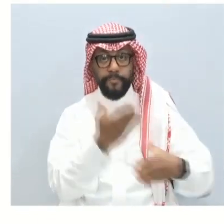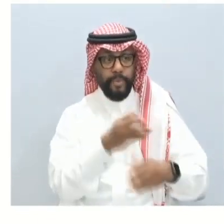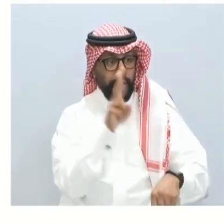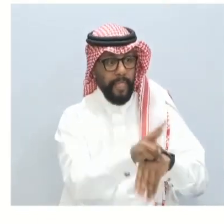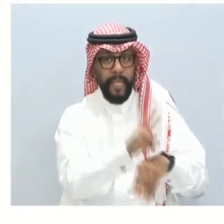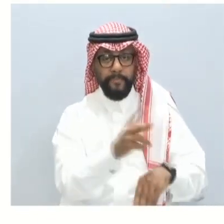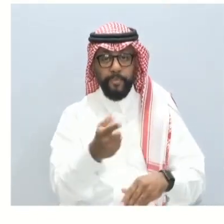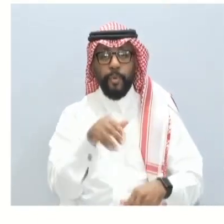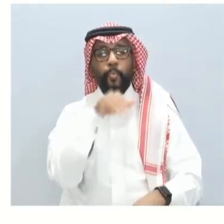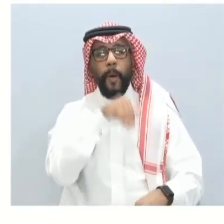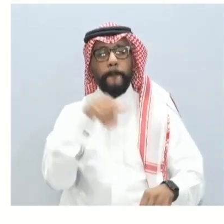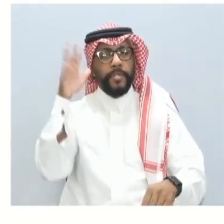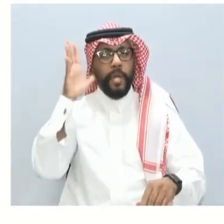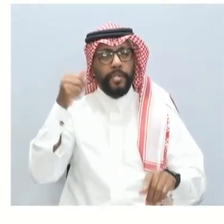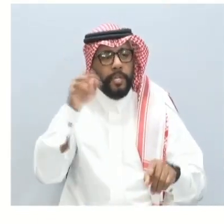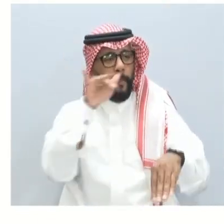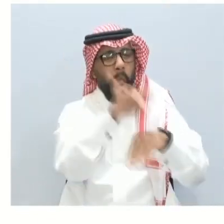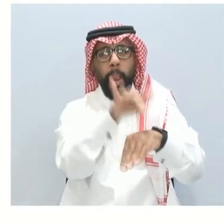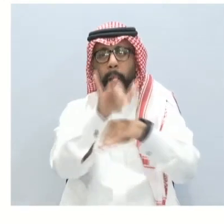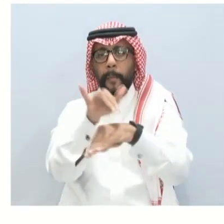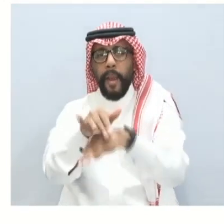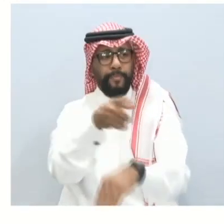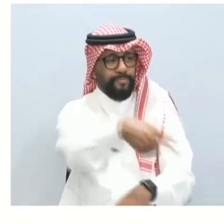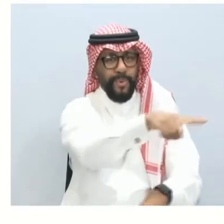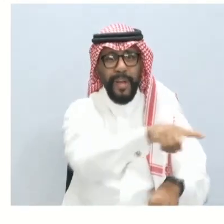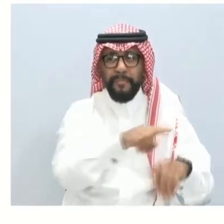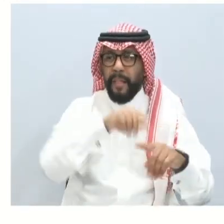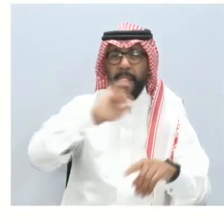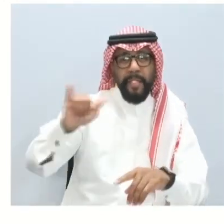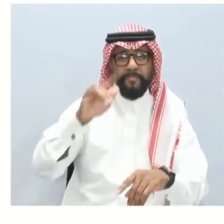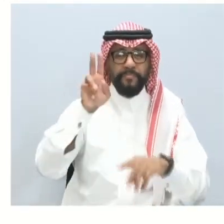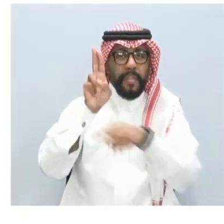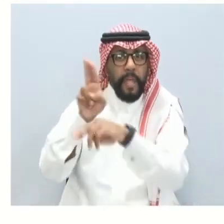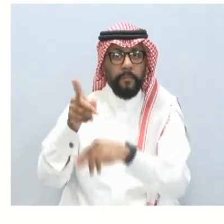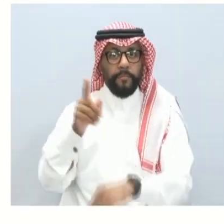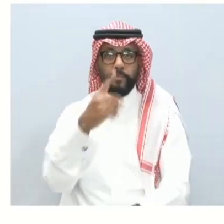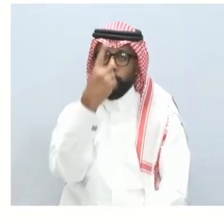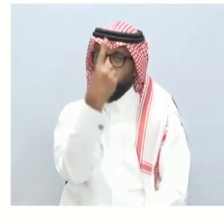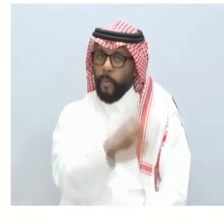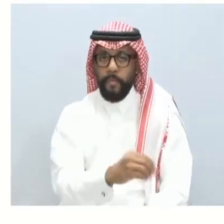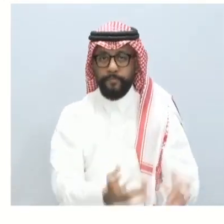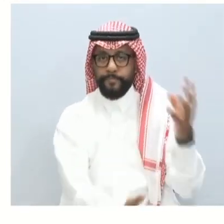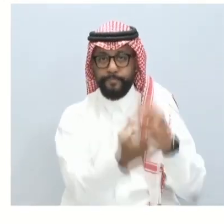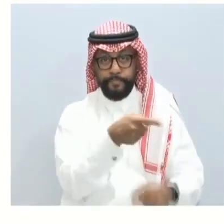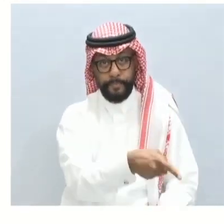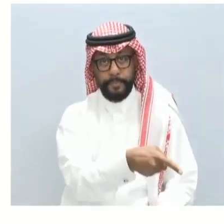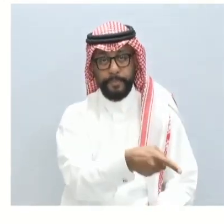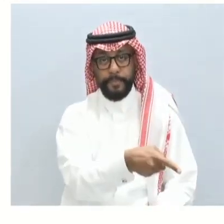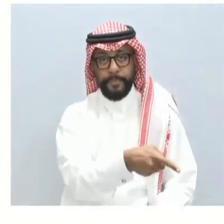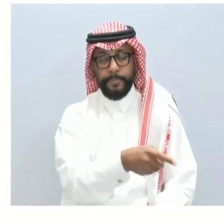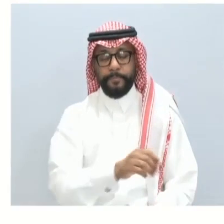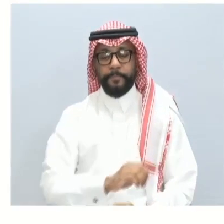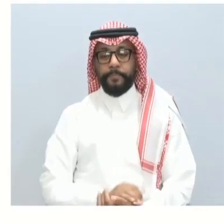فكذب بالحق كذب بالحق لما جاء اليس في جهنم مثوا